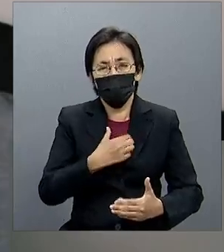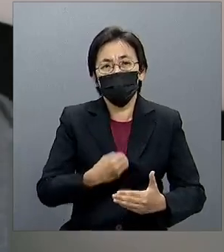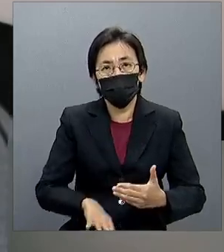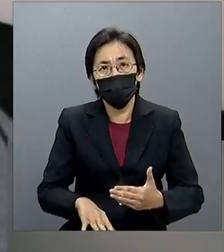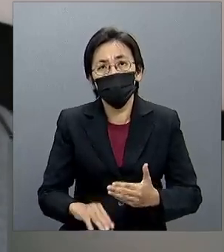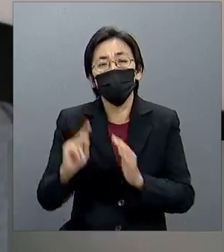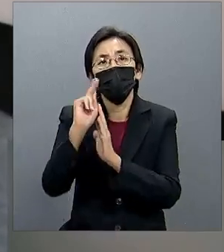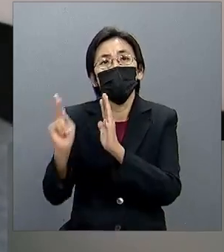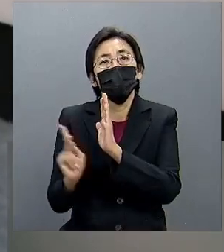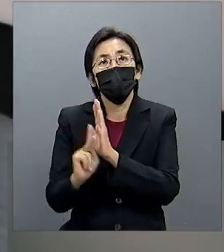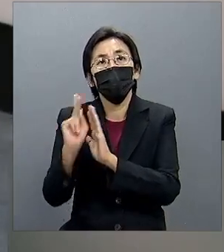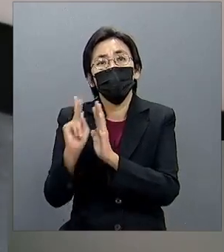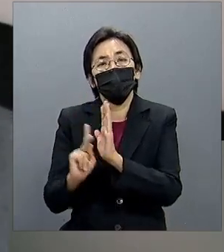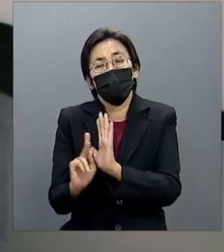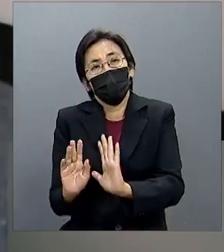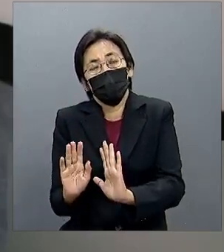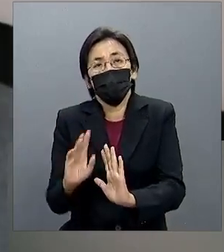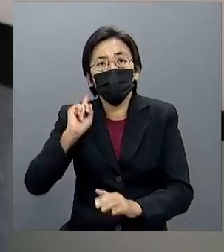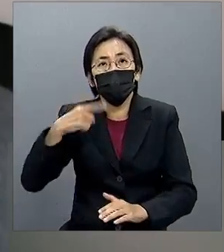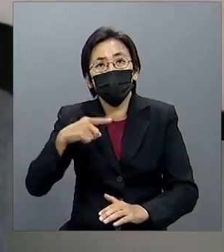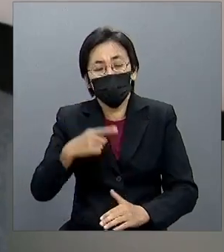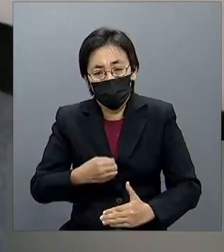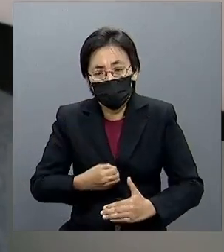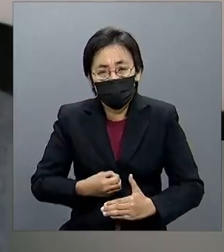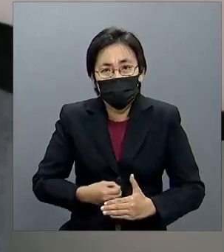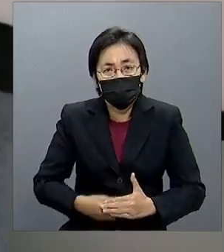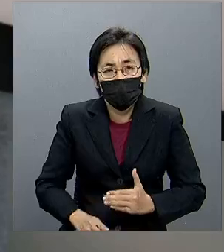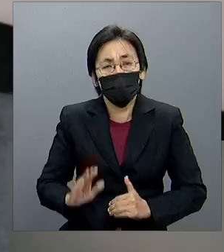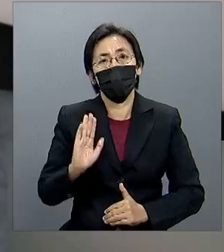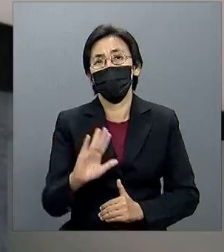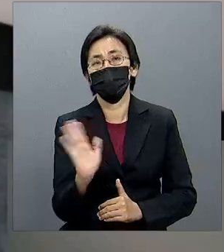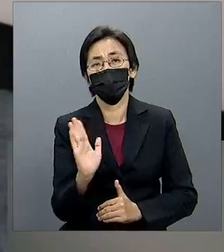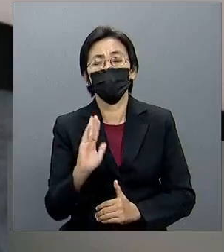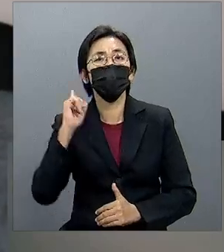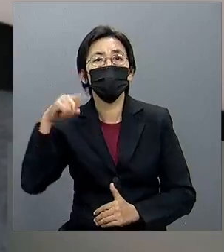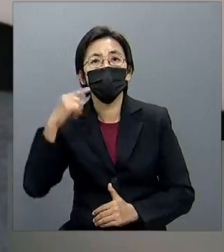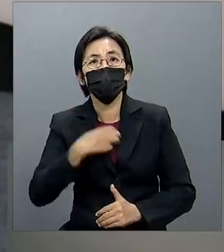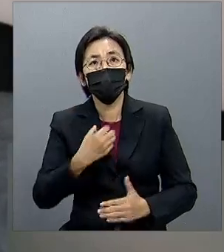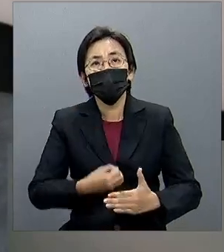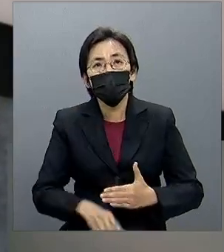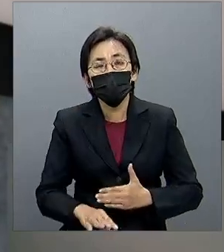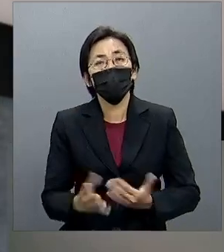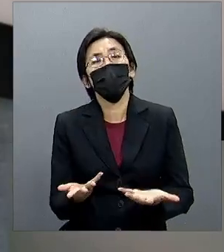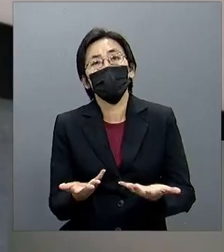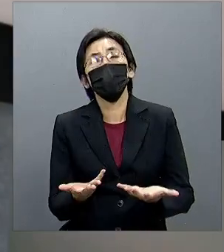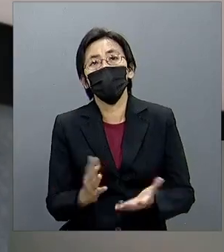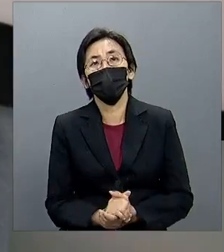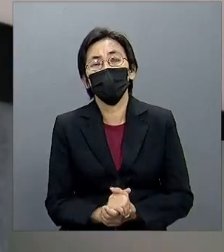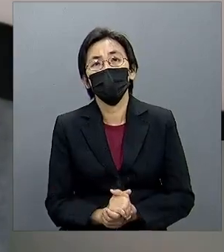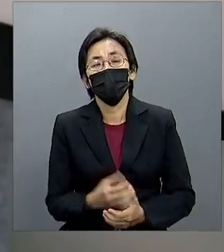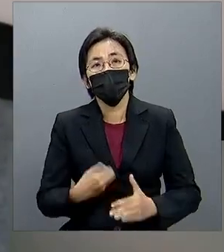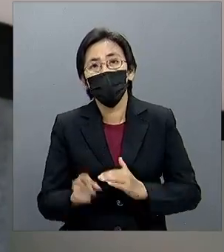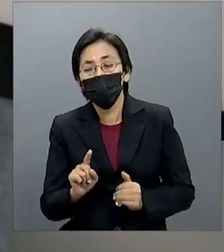งับยับยั้งผู้หญิงที่อยากจะทำแท้งนะครับปกติผู้หญิงที่อยากทำแท้งเขาก็ทำแท้งอยู่ดีนั่นแหละเพียงแต่ว่าเขาก็อาจจะไปช่องทาง